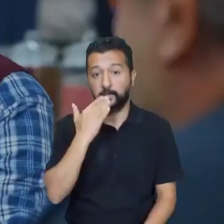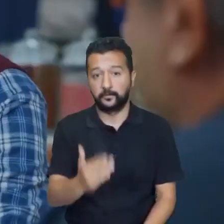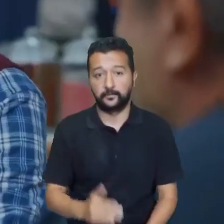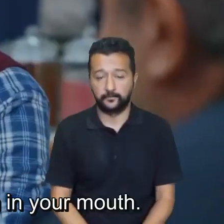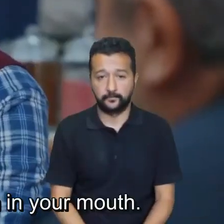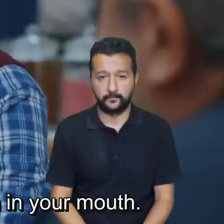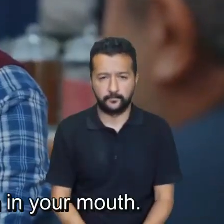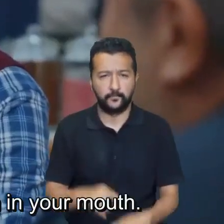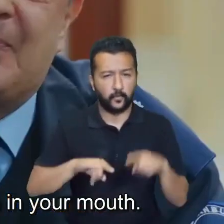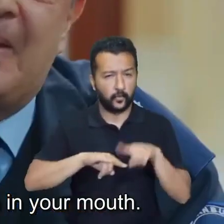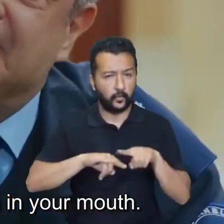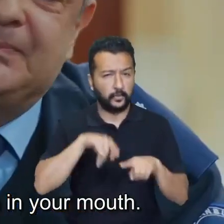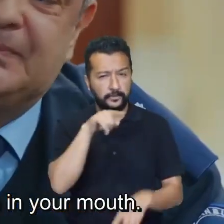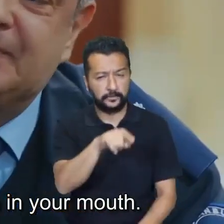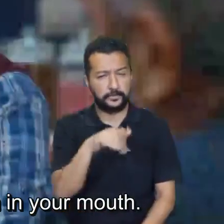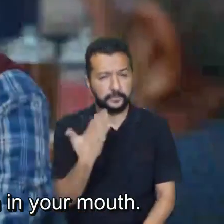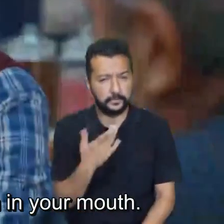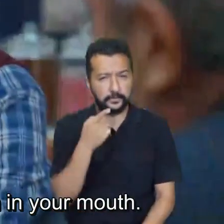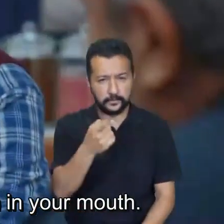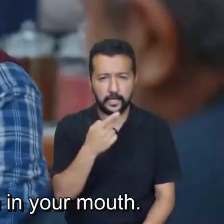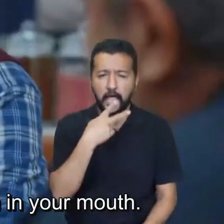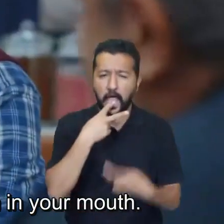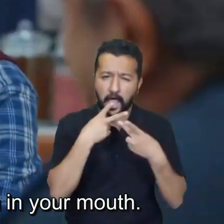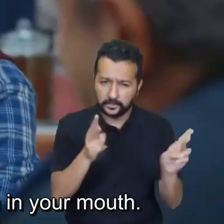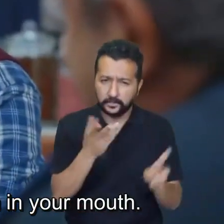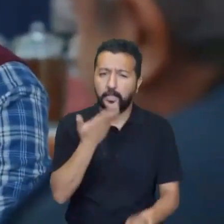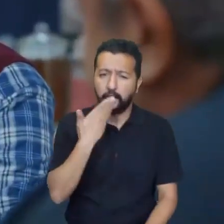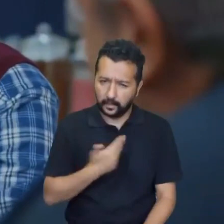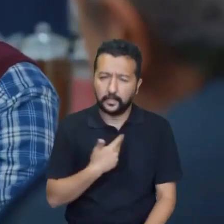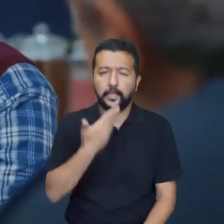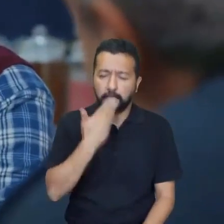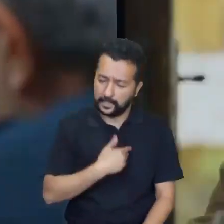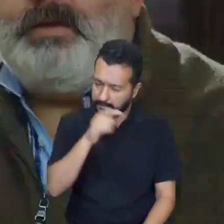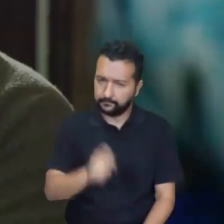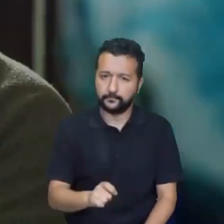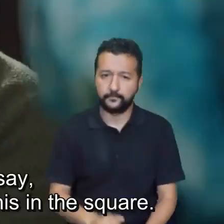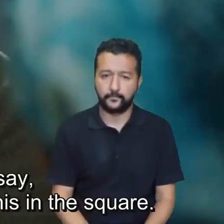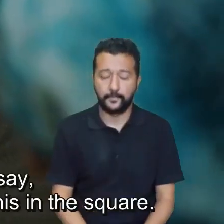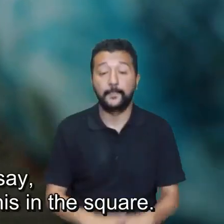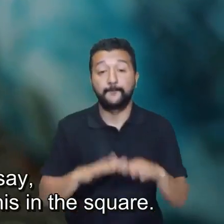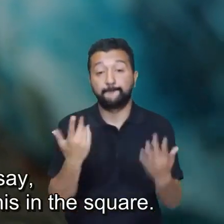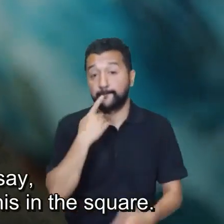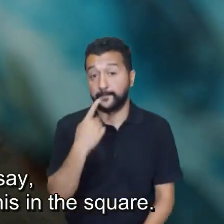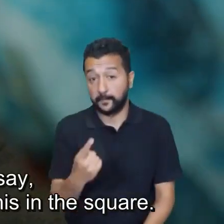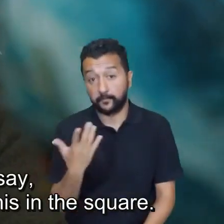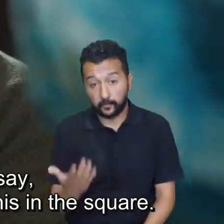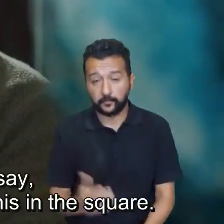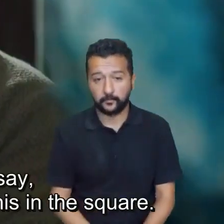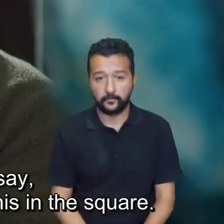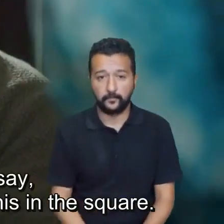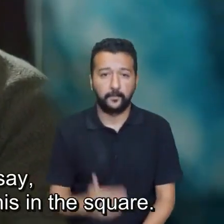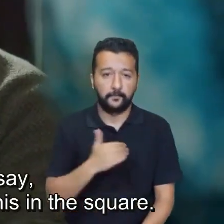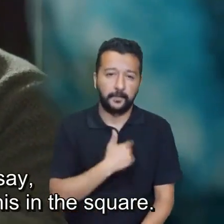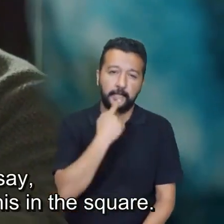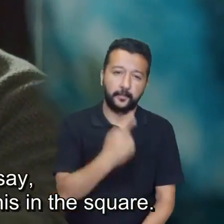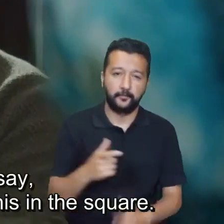söylüyorum. Lucy, sen çıkarsana şu ağzındaki baklayı. Ne diyeceksen de hele. Eve geçti. Yani demem o ki,